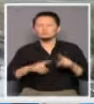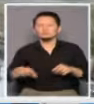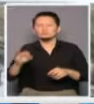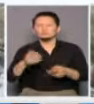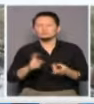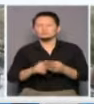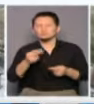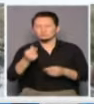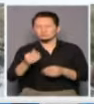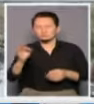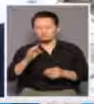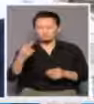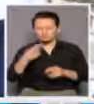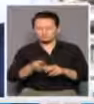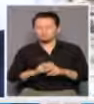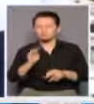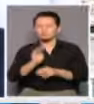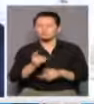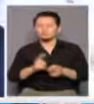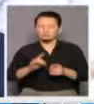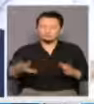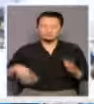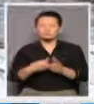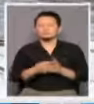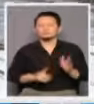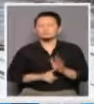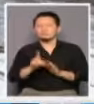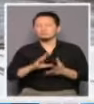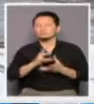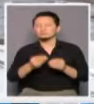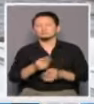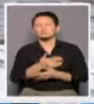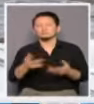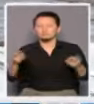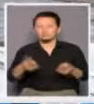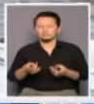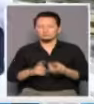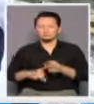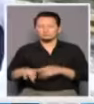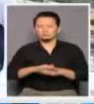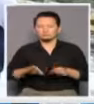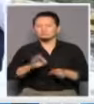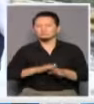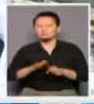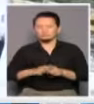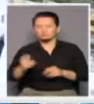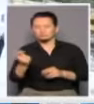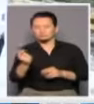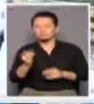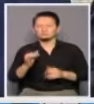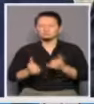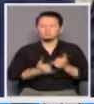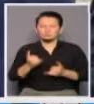упрощения уплаты налогов на добавленную стоимость, выплачиваемой при приобретении необходимой для сельского хозяйства техники, семян,